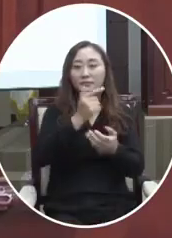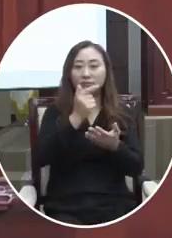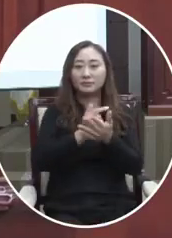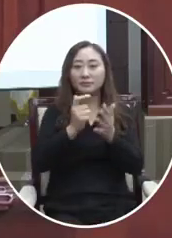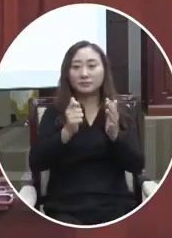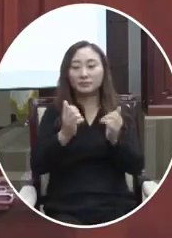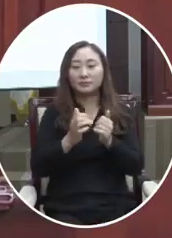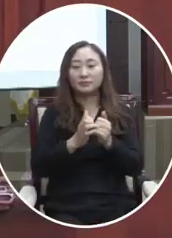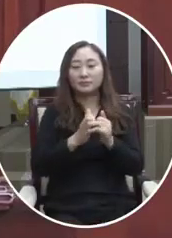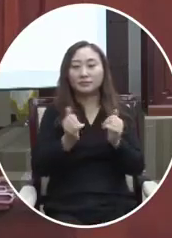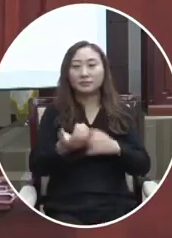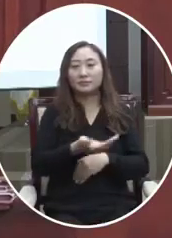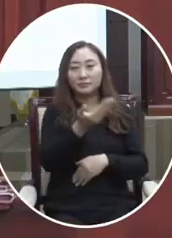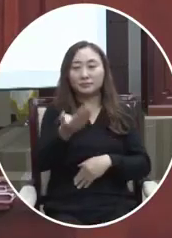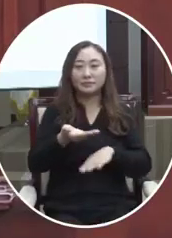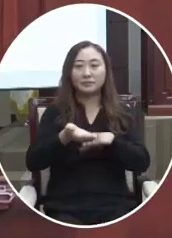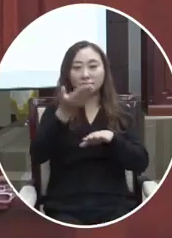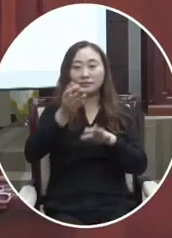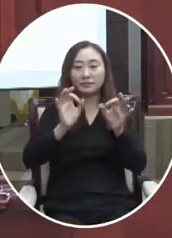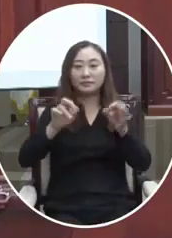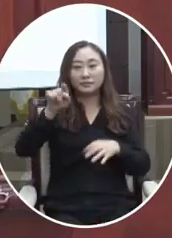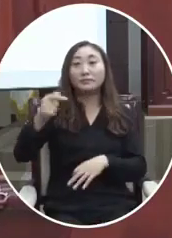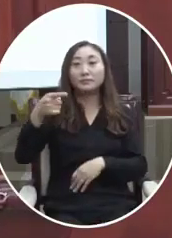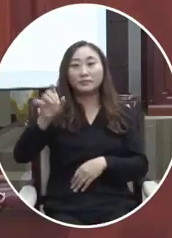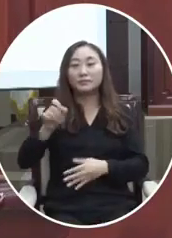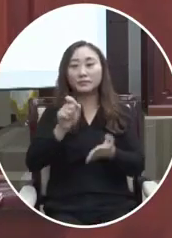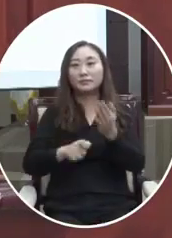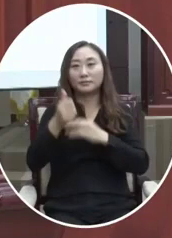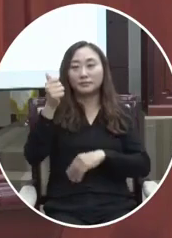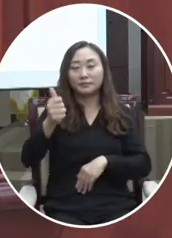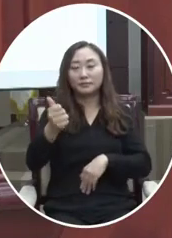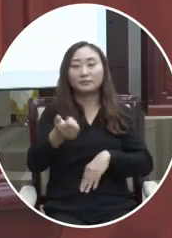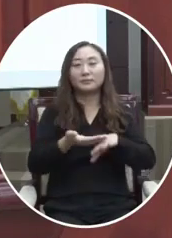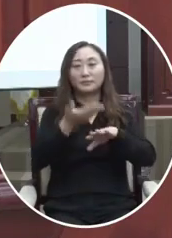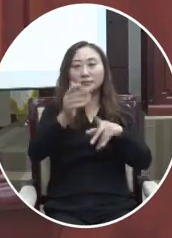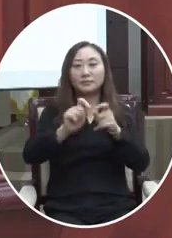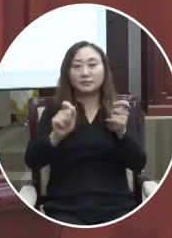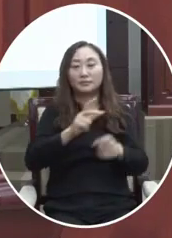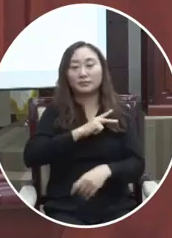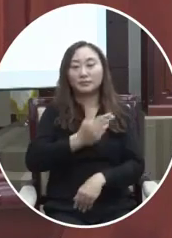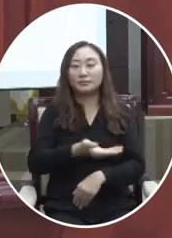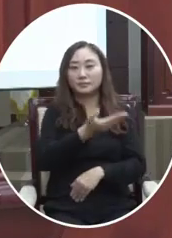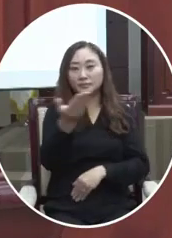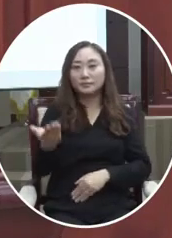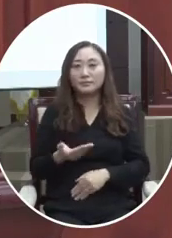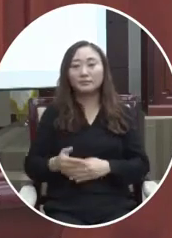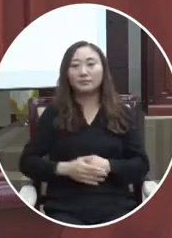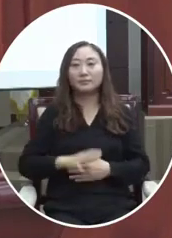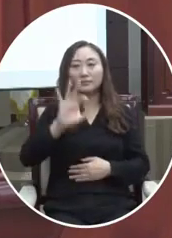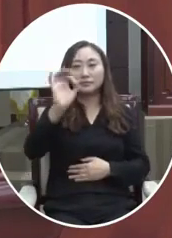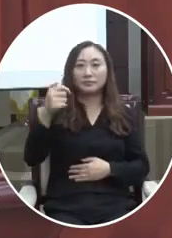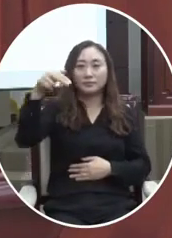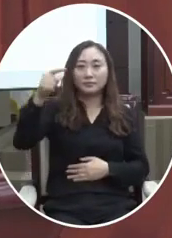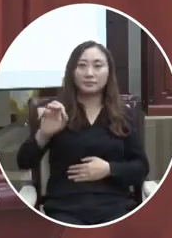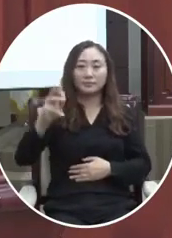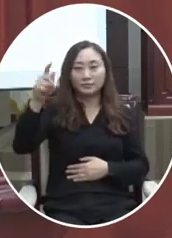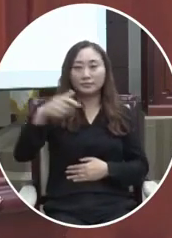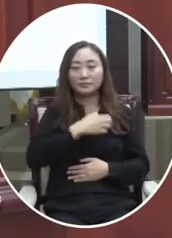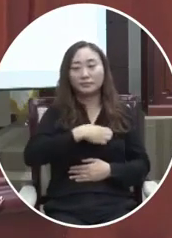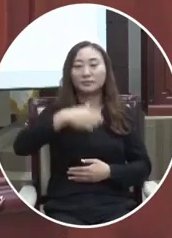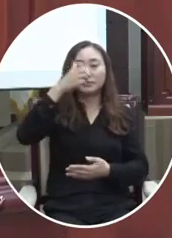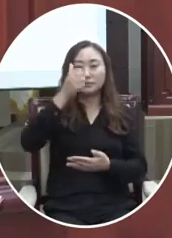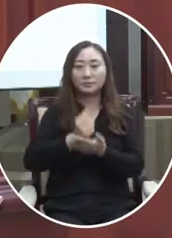사랑하는 노원 구민 여러분, 존경하는 김준성 의장님을 비롯한 선배 동료 의원 여러분, 오승로